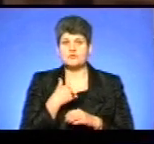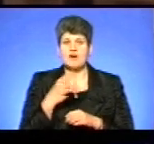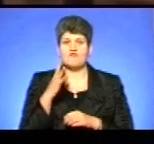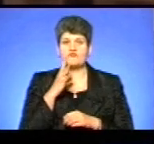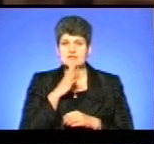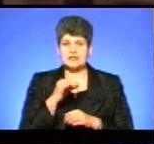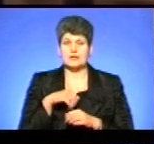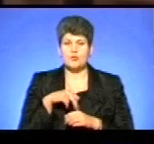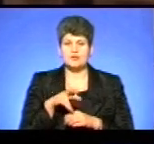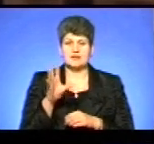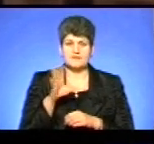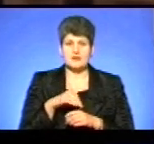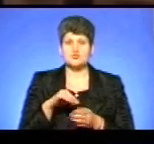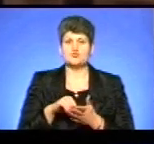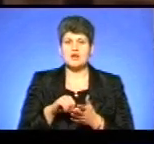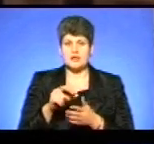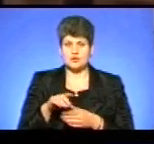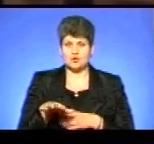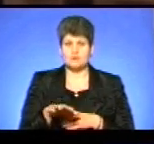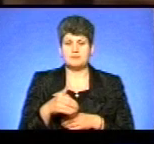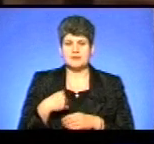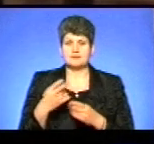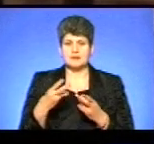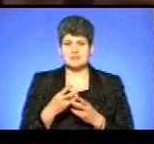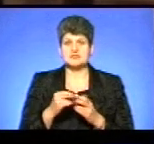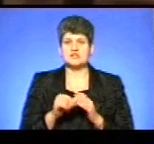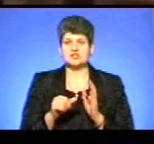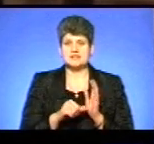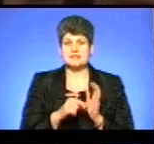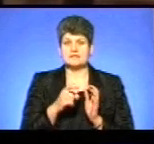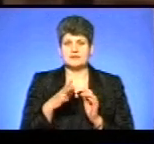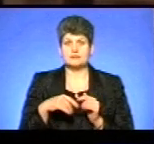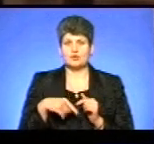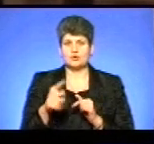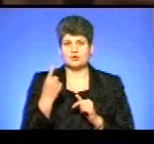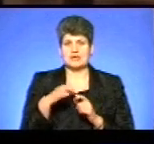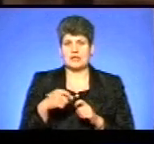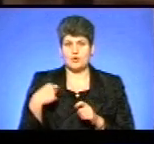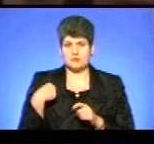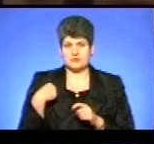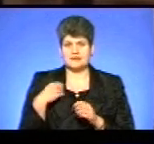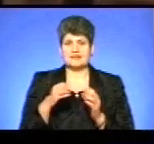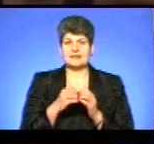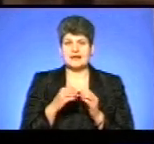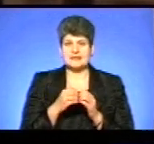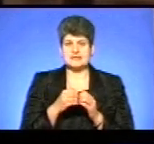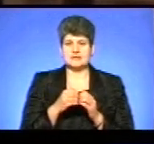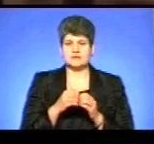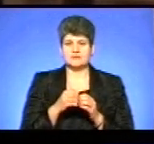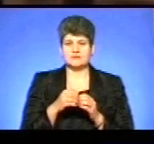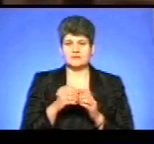встигла обійти все, весь участок, мені треба за 16 хвилин проходити кілометр, 10 дворів